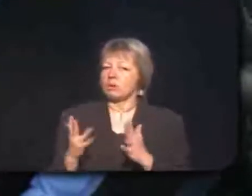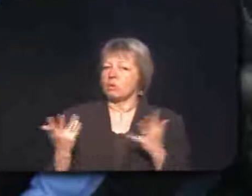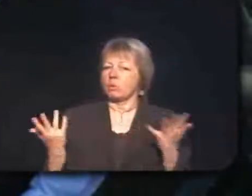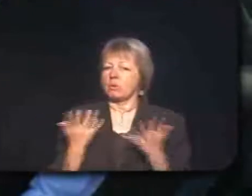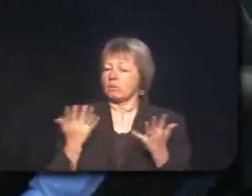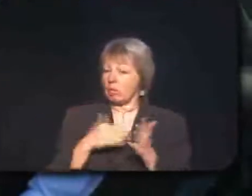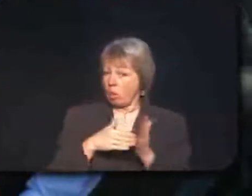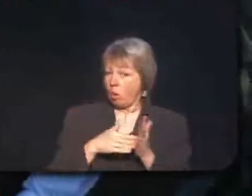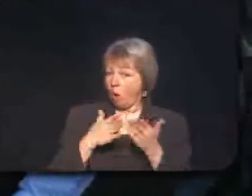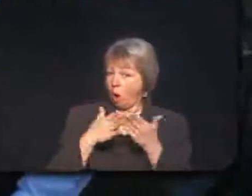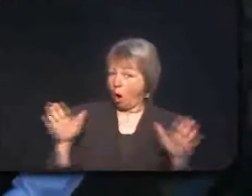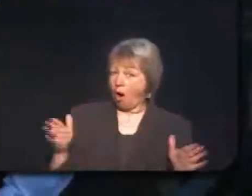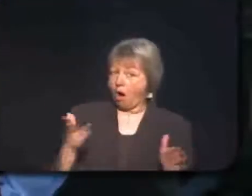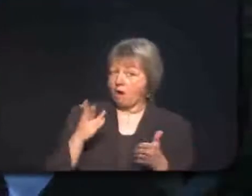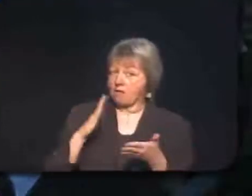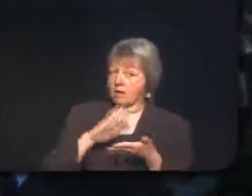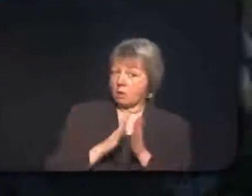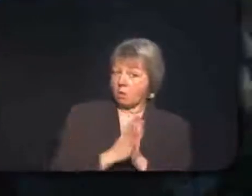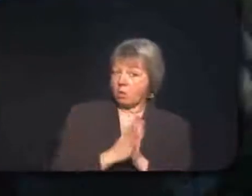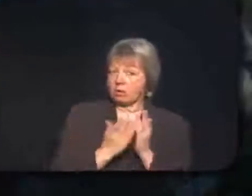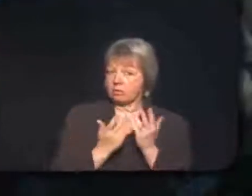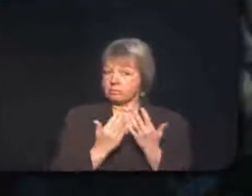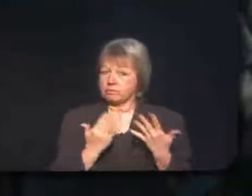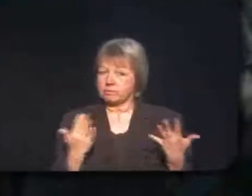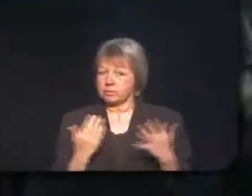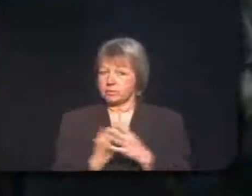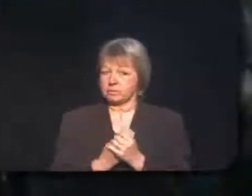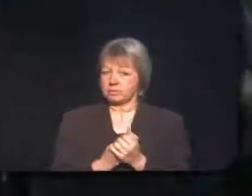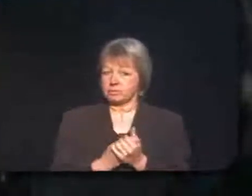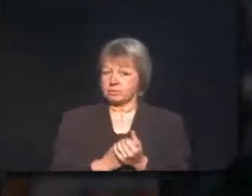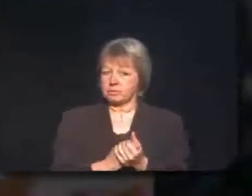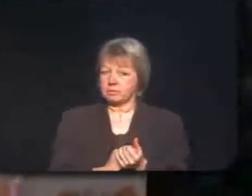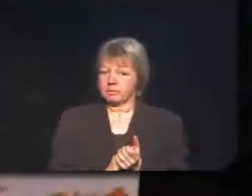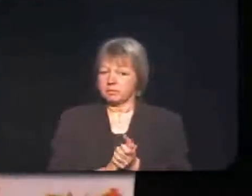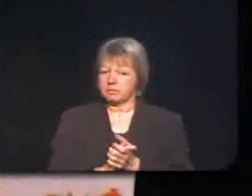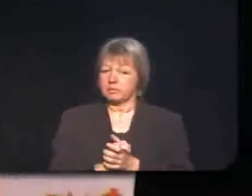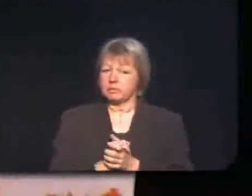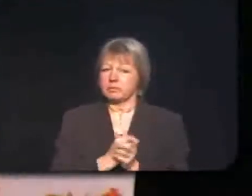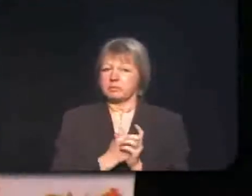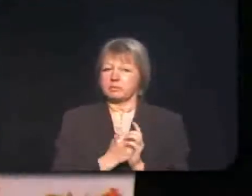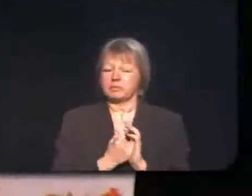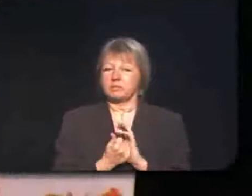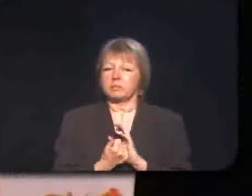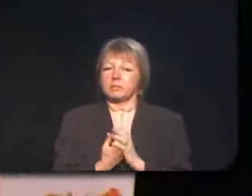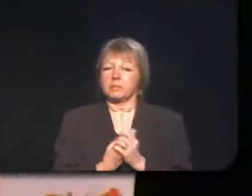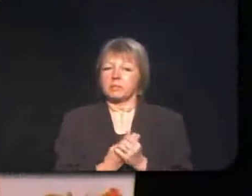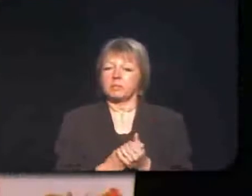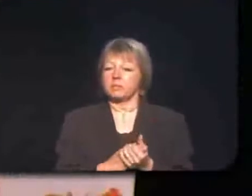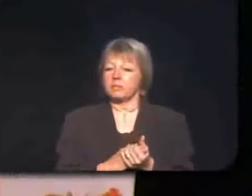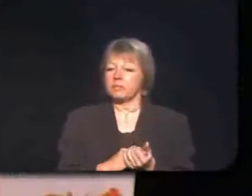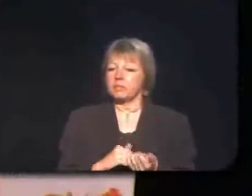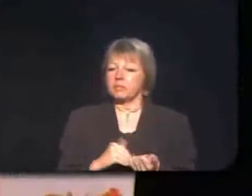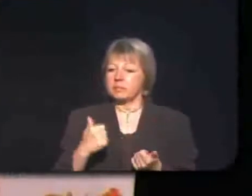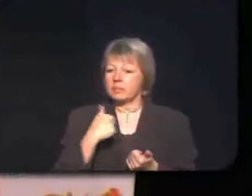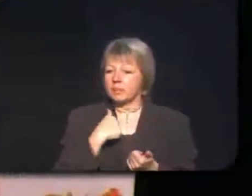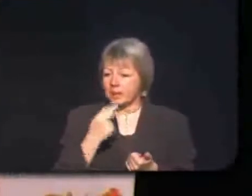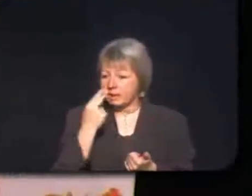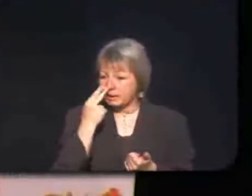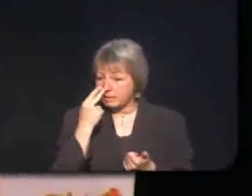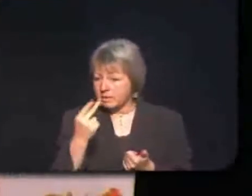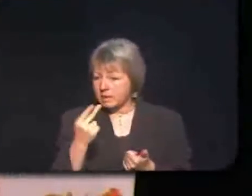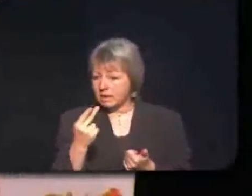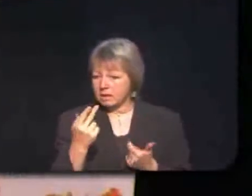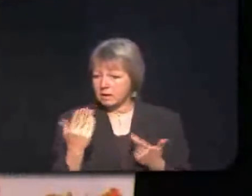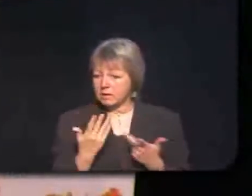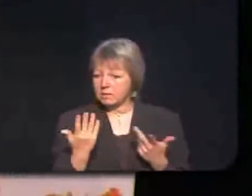noch evaluiert werden wie man das tut also zum einen sehe ich das so dass alle diese Plattformen oder alle diese Vorschläge erst